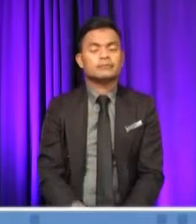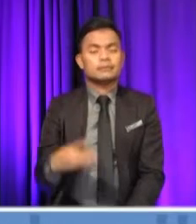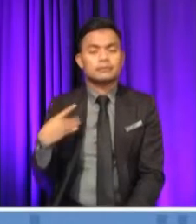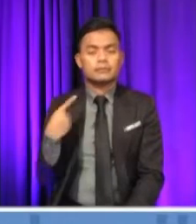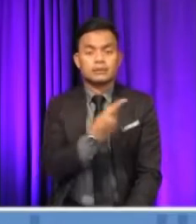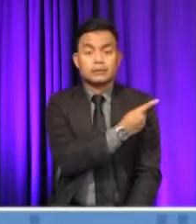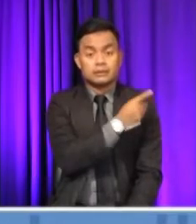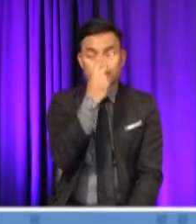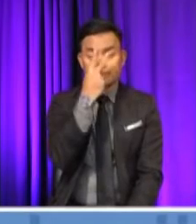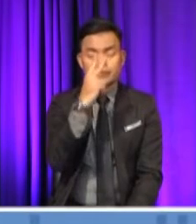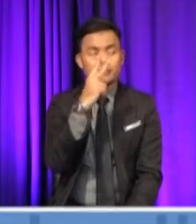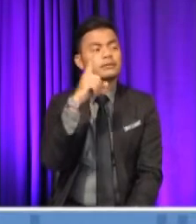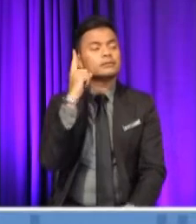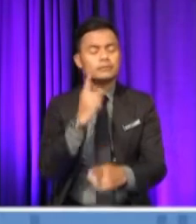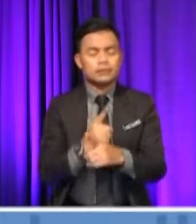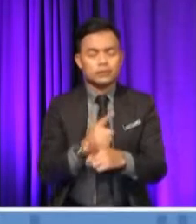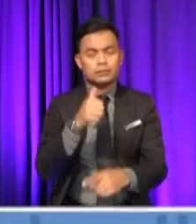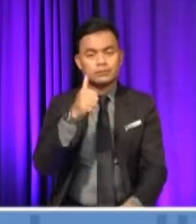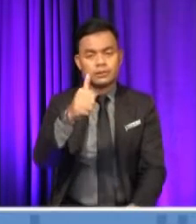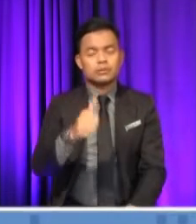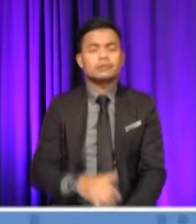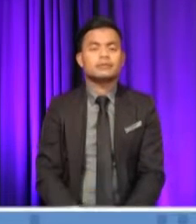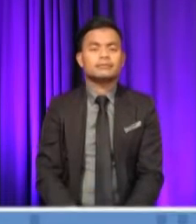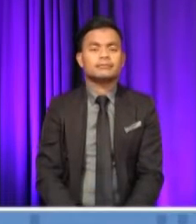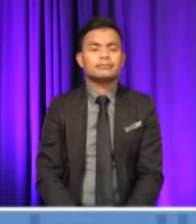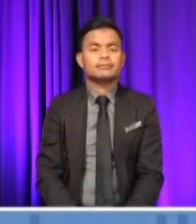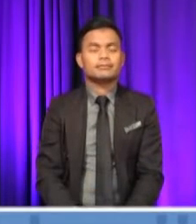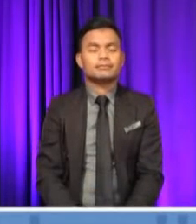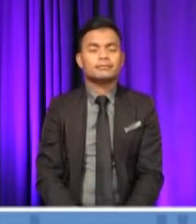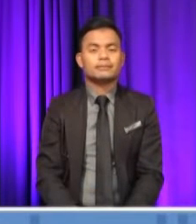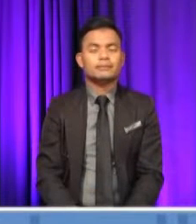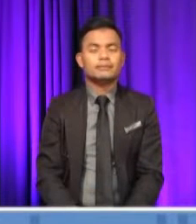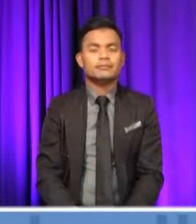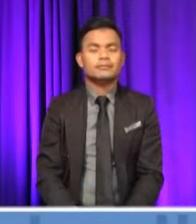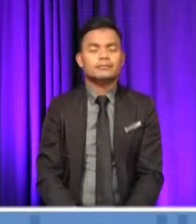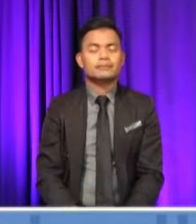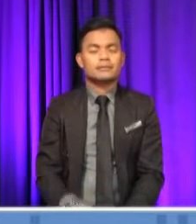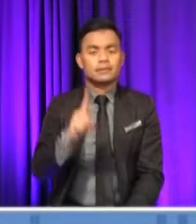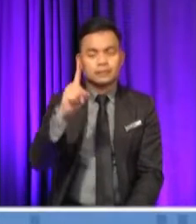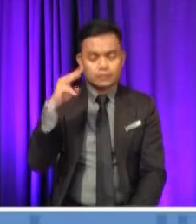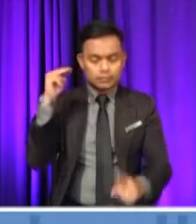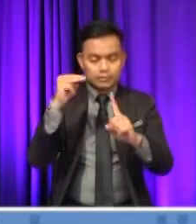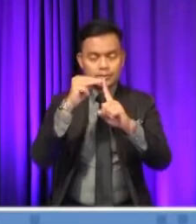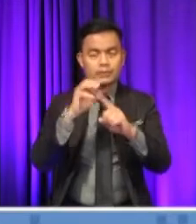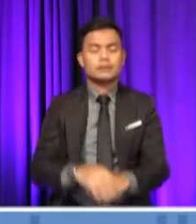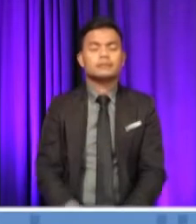tengok. Okey, betul, bagus. Betul. Farhan. 1 markah. Baik, tahniah. Okey.